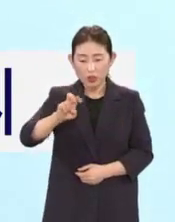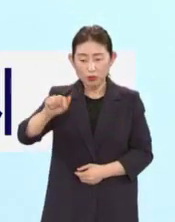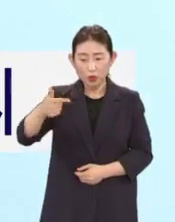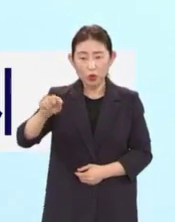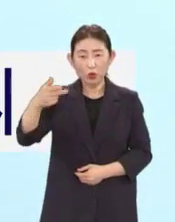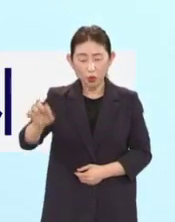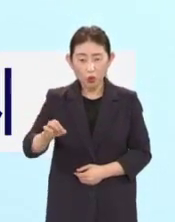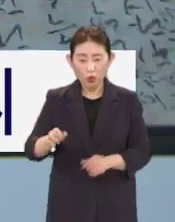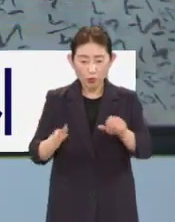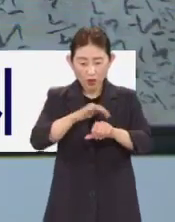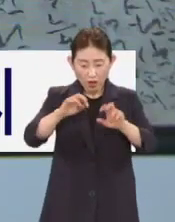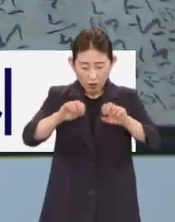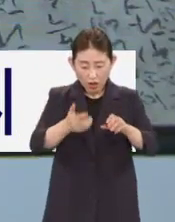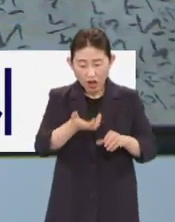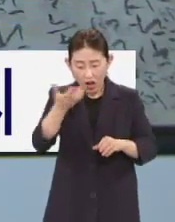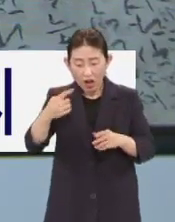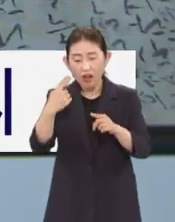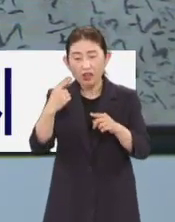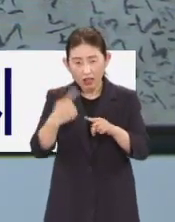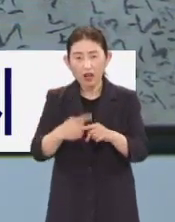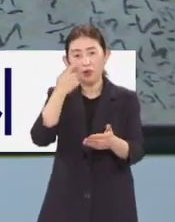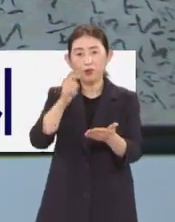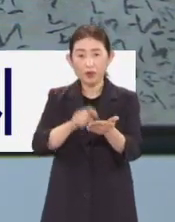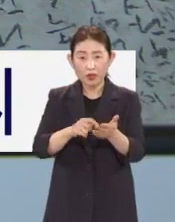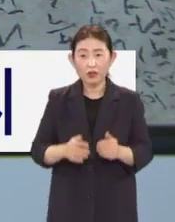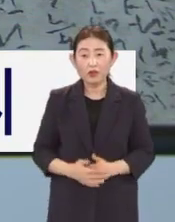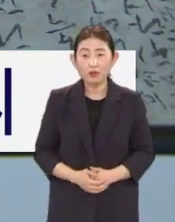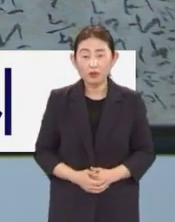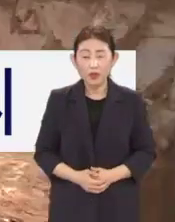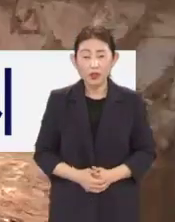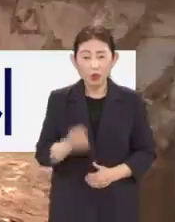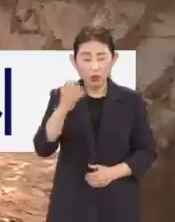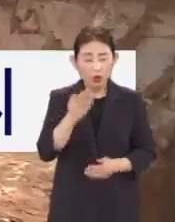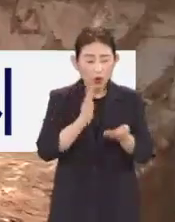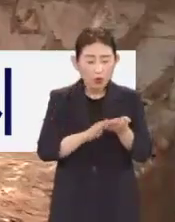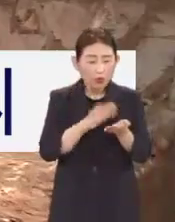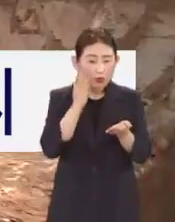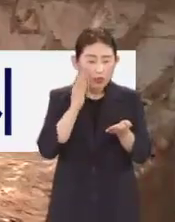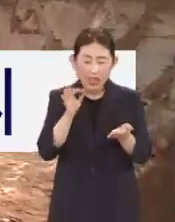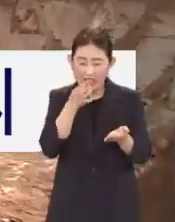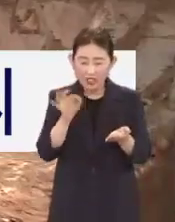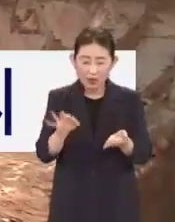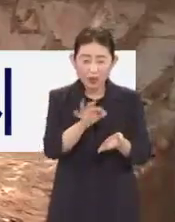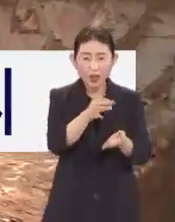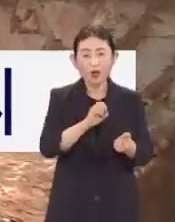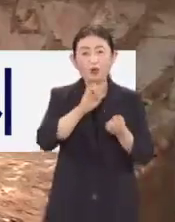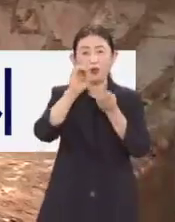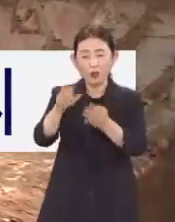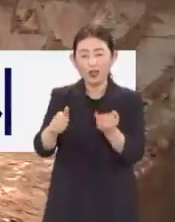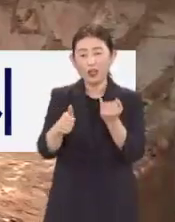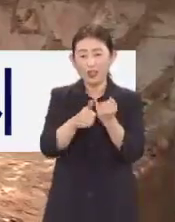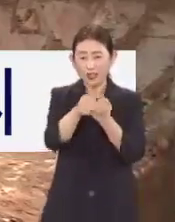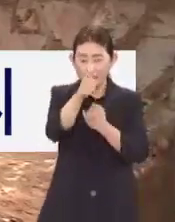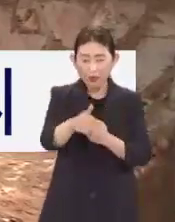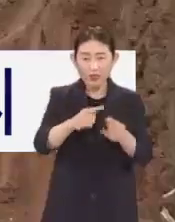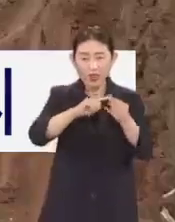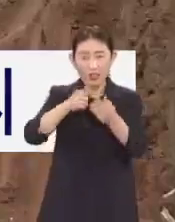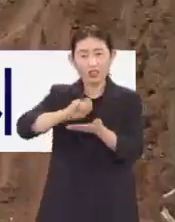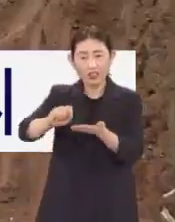이장도중 발견됐습니다 분과 바늘을 싸서 보낸다는 따뜻한 정과 조선 초기 남성의 한글